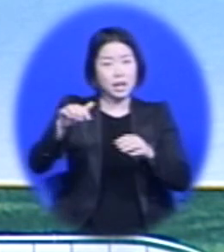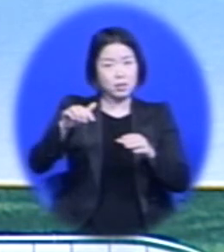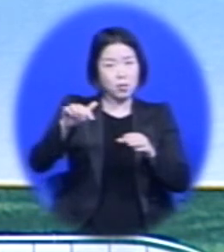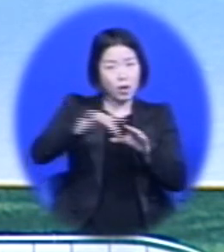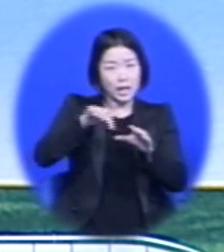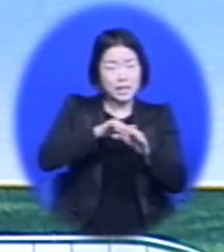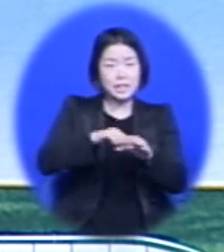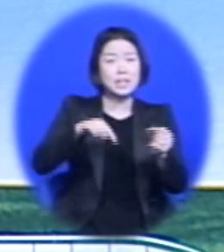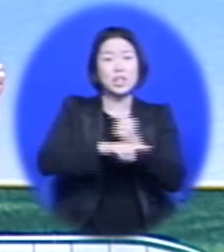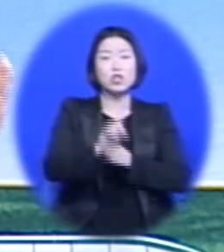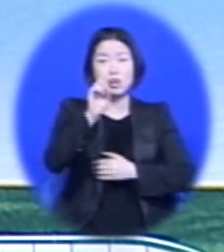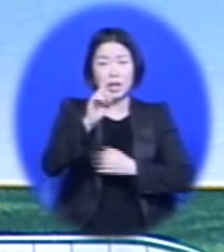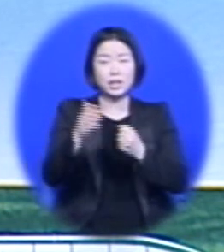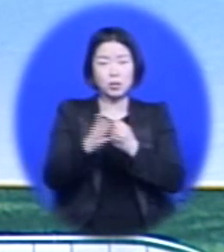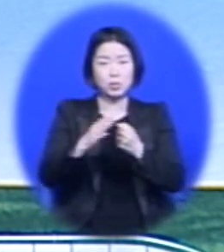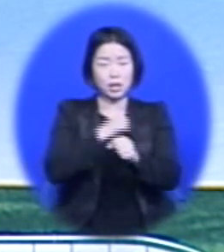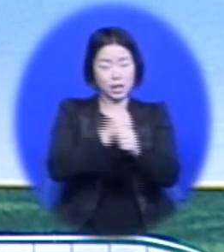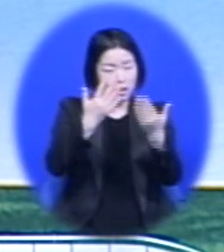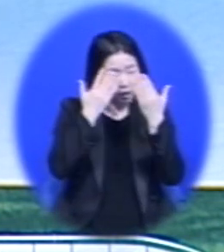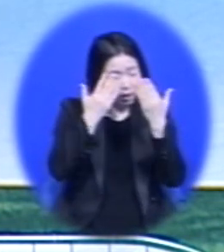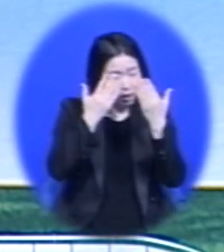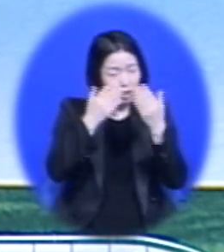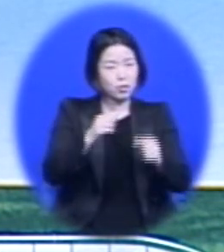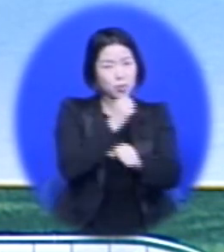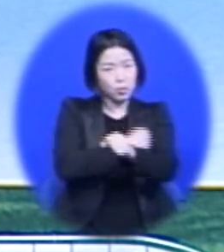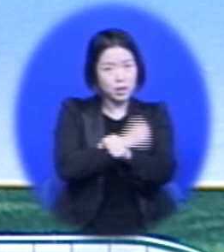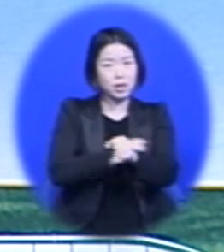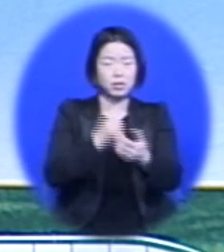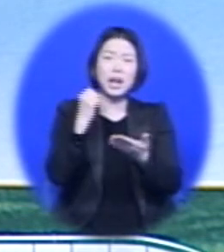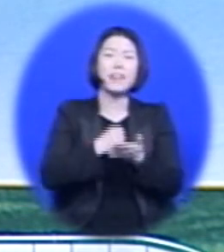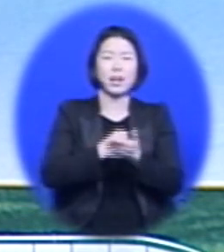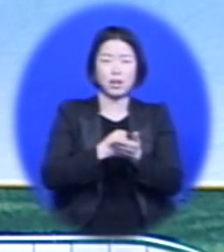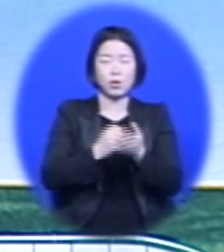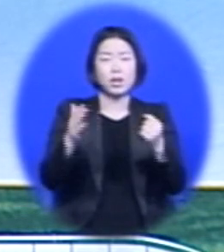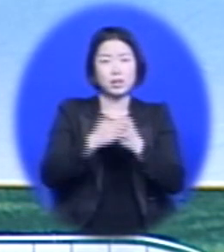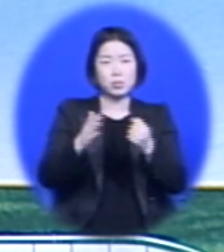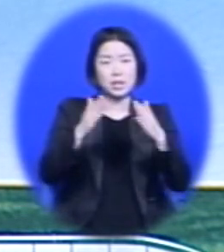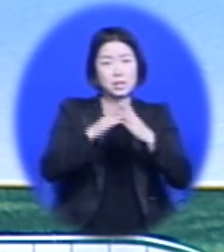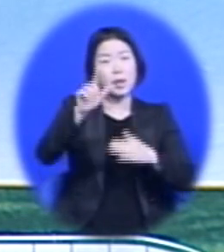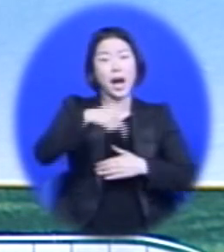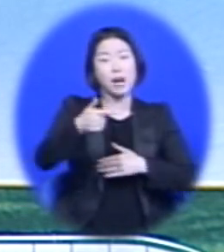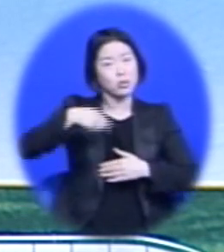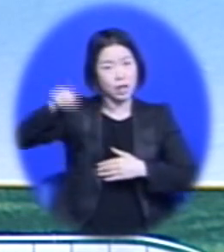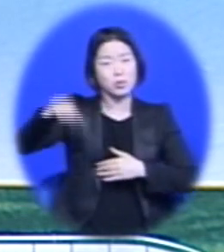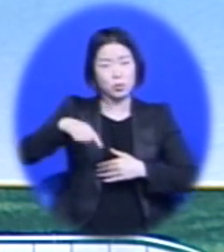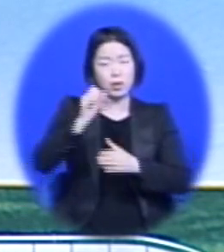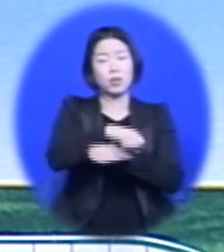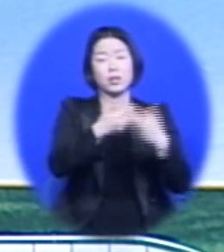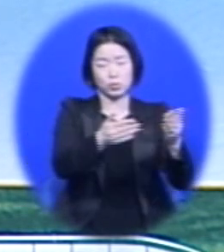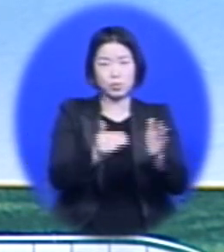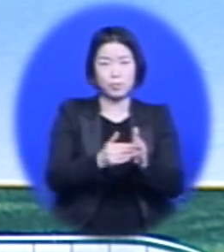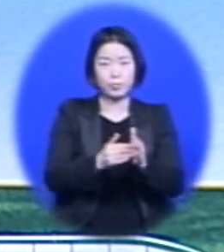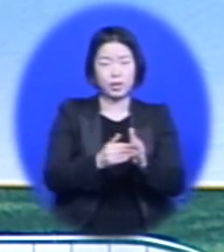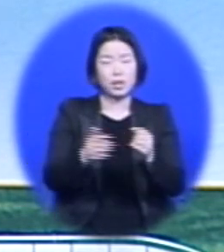개신교도라고 하는 이유 하나 때문에 감옥에 와서 이 고생하는 게 너무 안타까워서 집에 하루 다녀오게 한 거예요. 존 버니언 목사님이